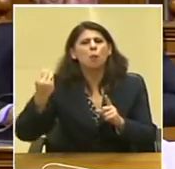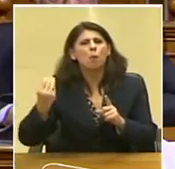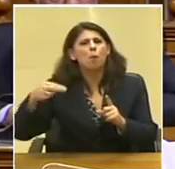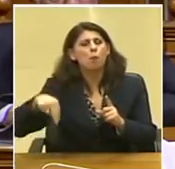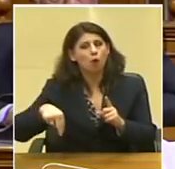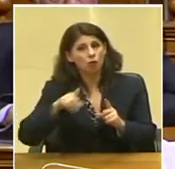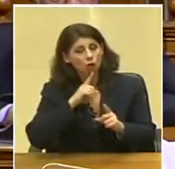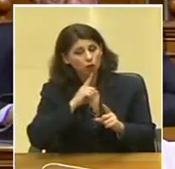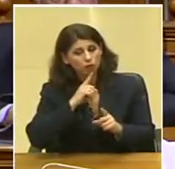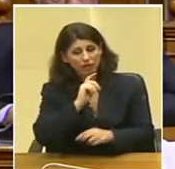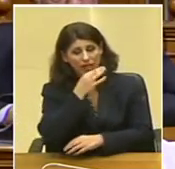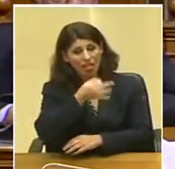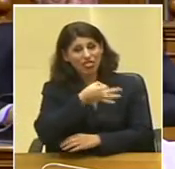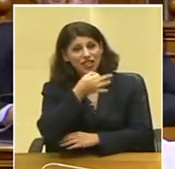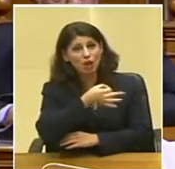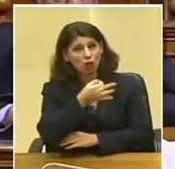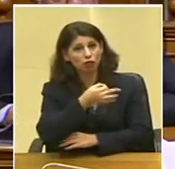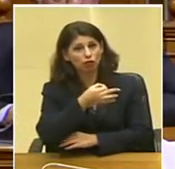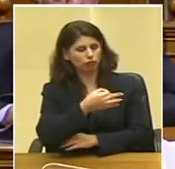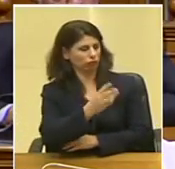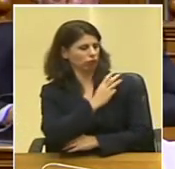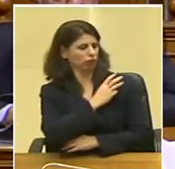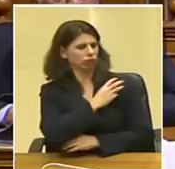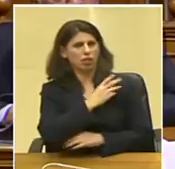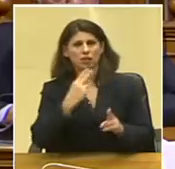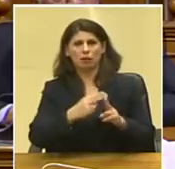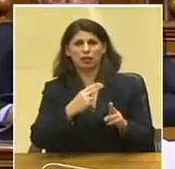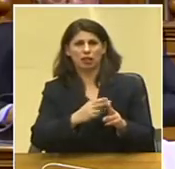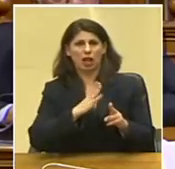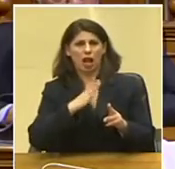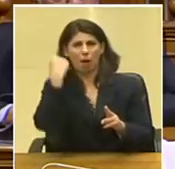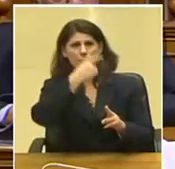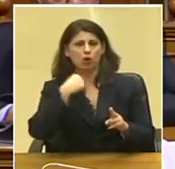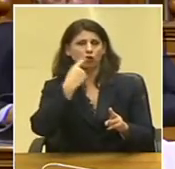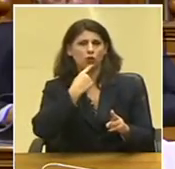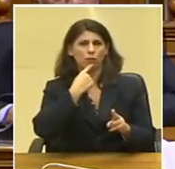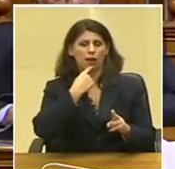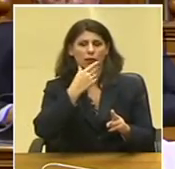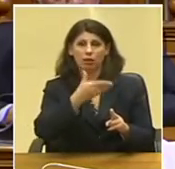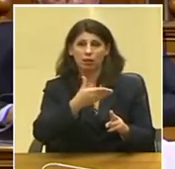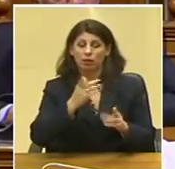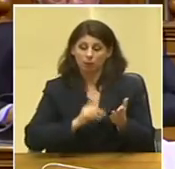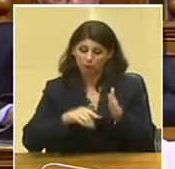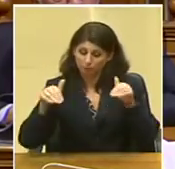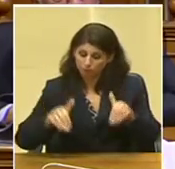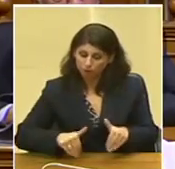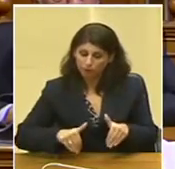των αξιωματούχων της, οφείλει να τηρεί το πνεύμα και το γράμμα της Συνθήκης των Πρεσπών.